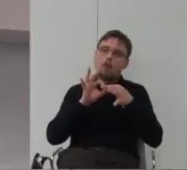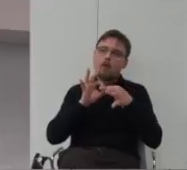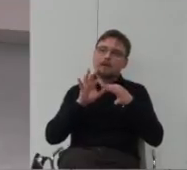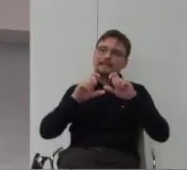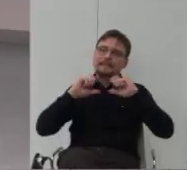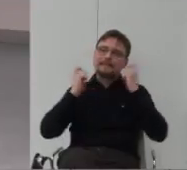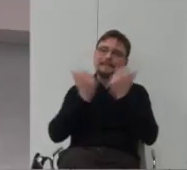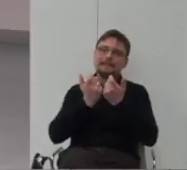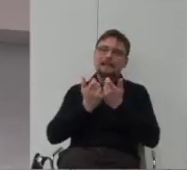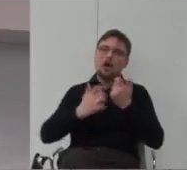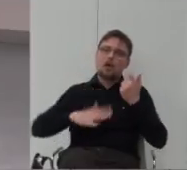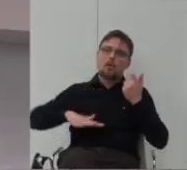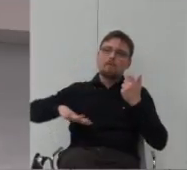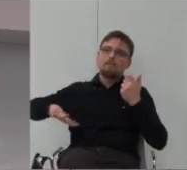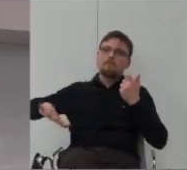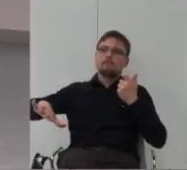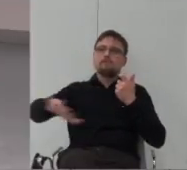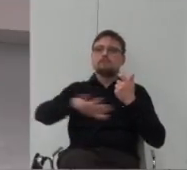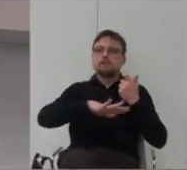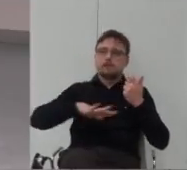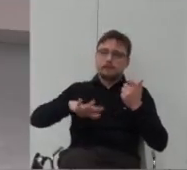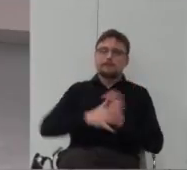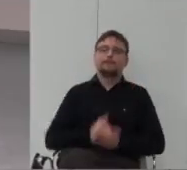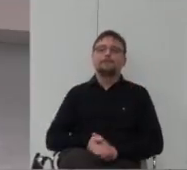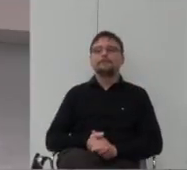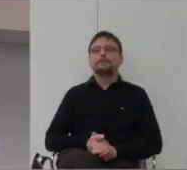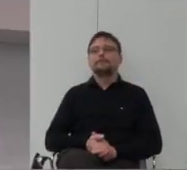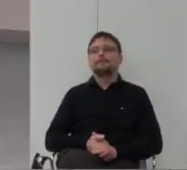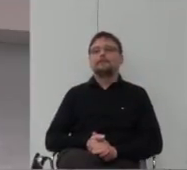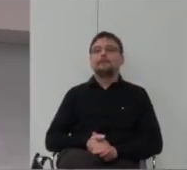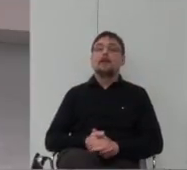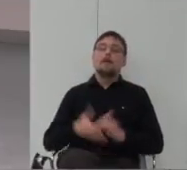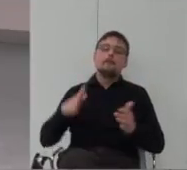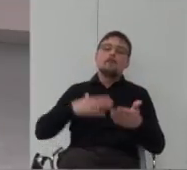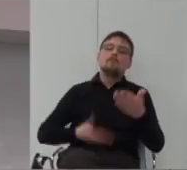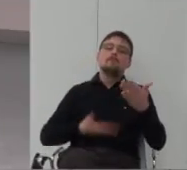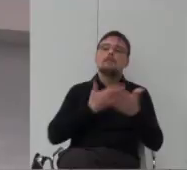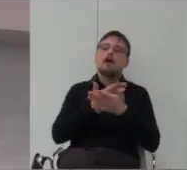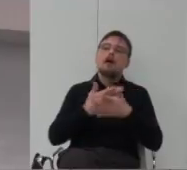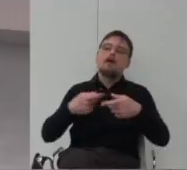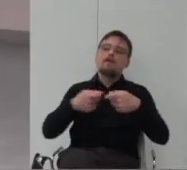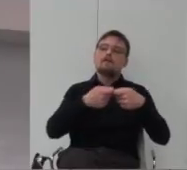to bardzo duże założenie, chciało w jakiś sposób połączyć, zespolić całą